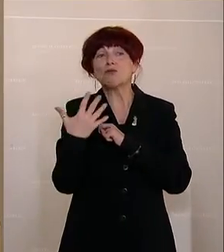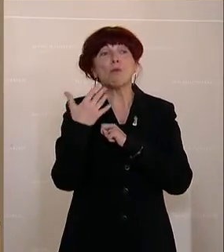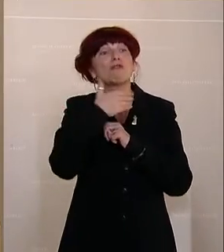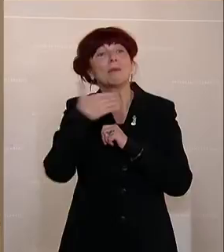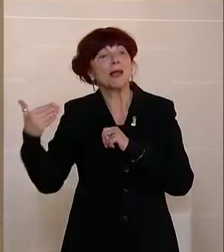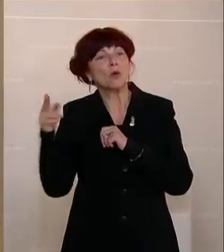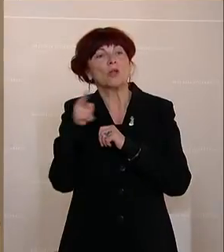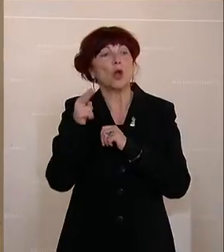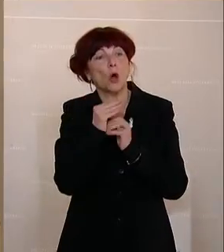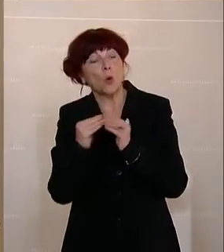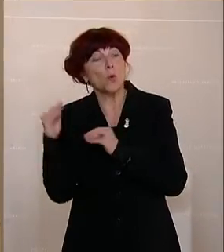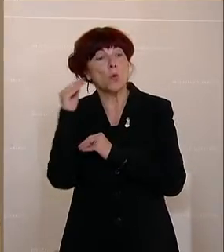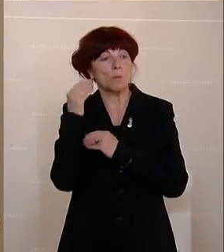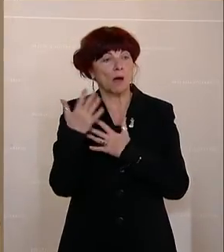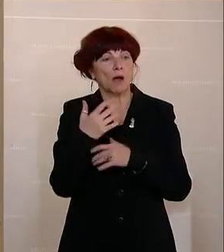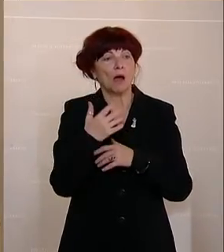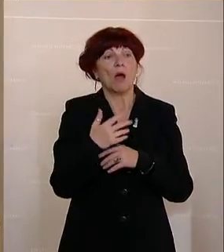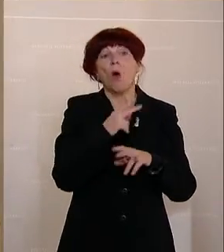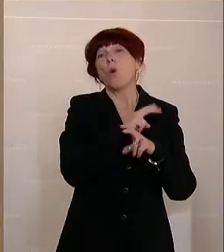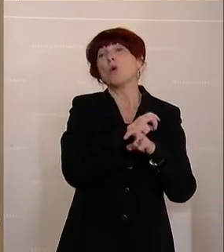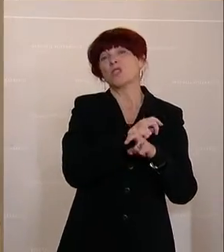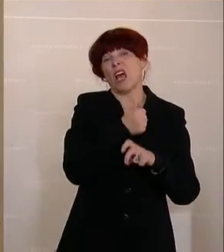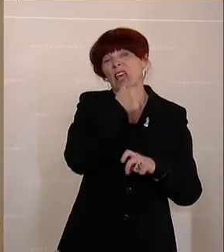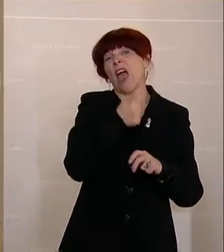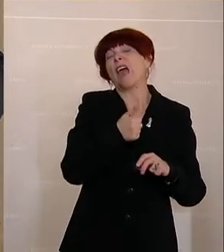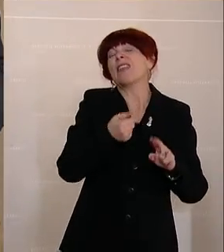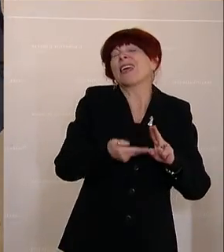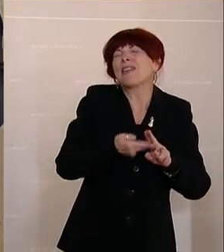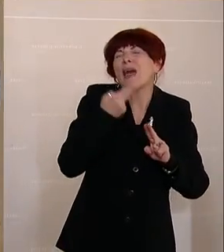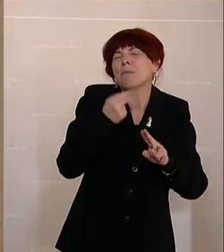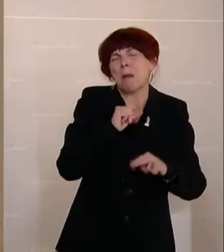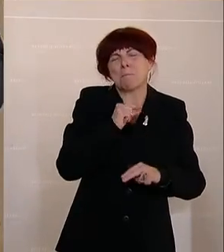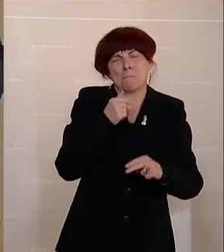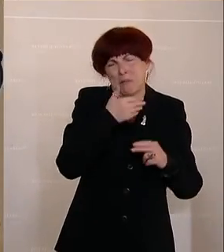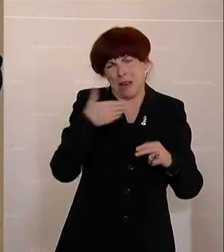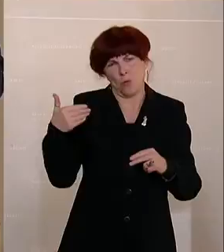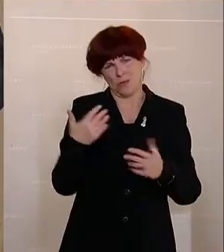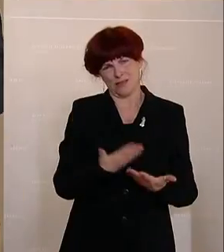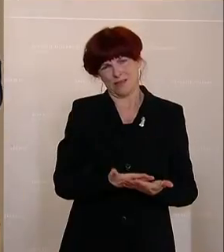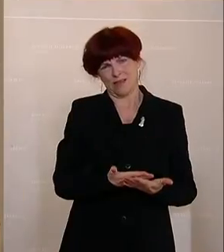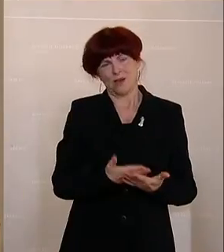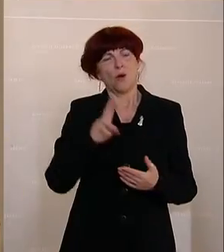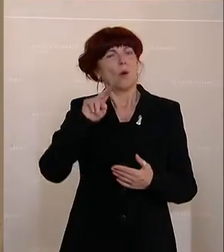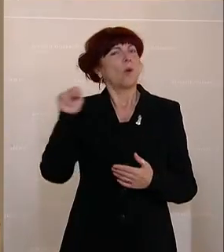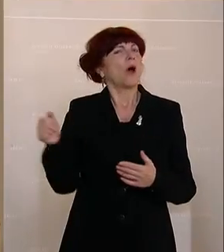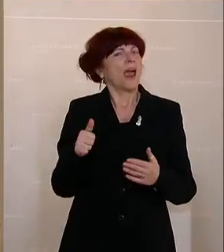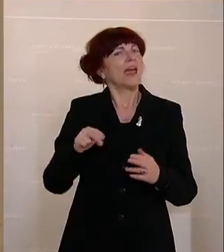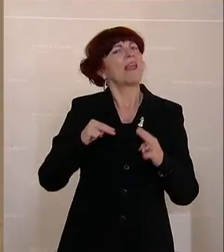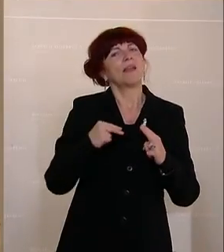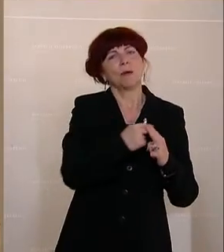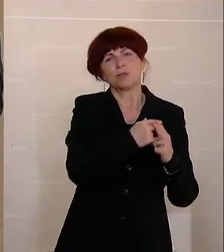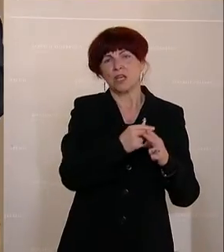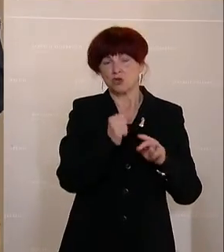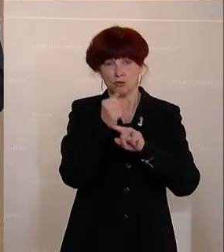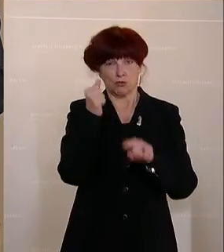eingezahlt, Österreich eine knappe Million. Und Ziel dieses UN Adaptation Funds ist es eben auch,